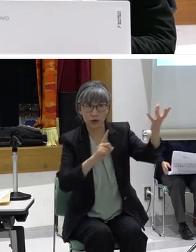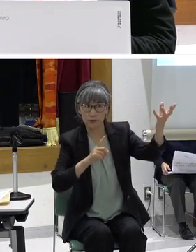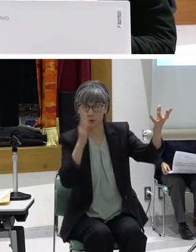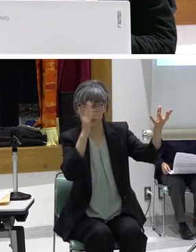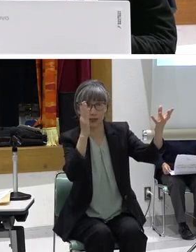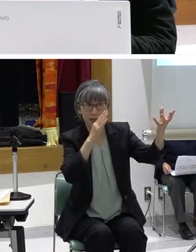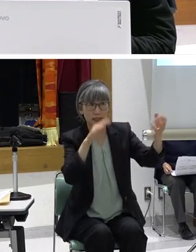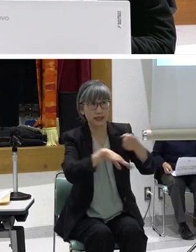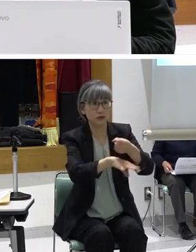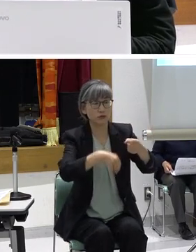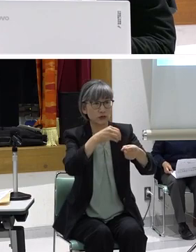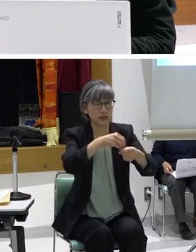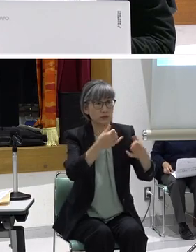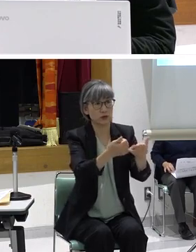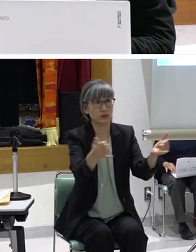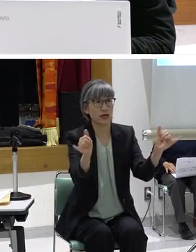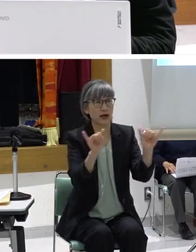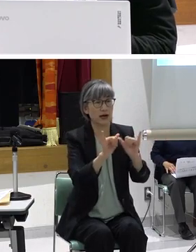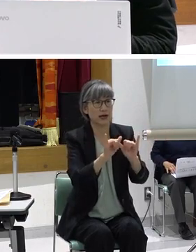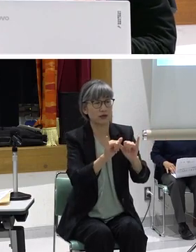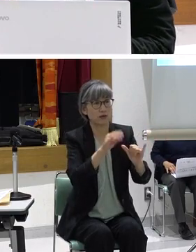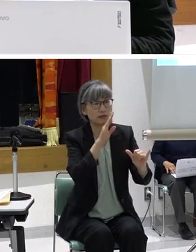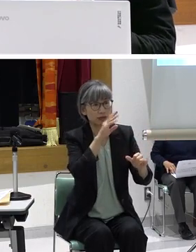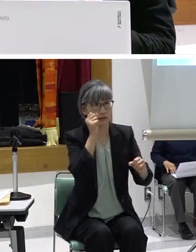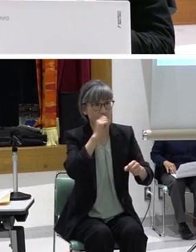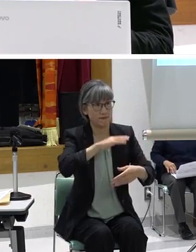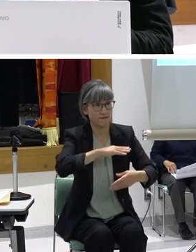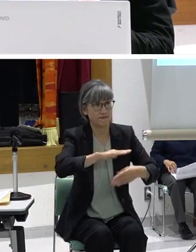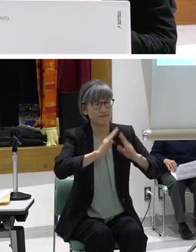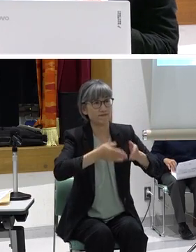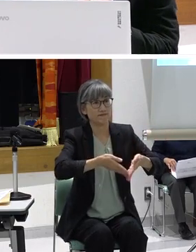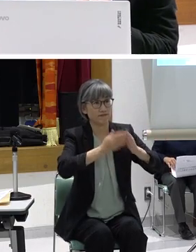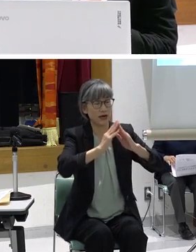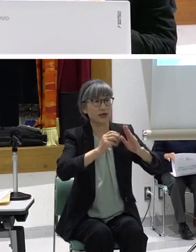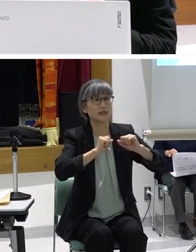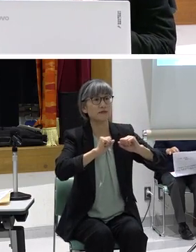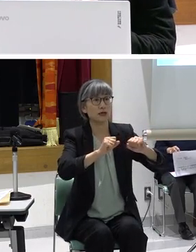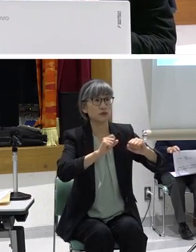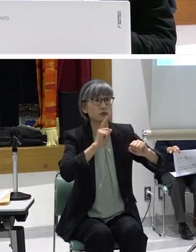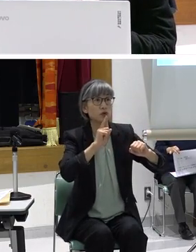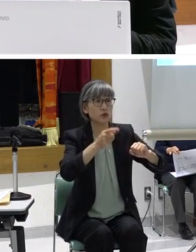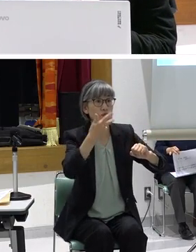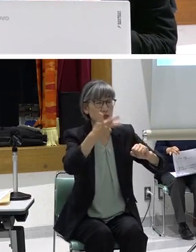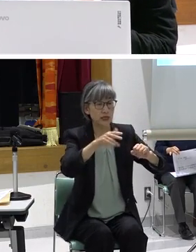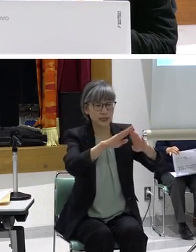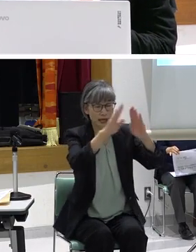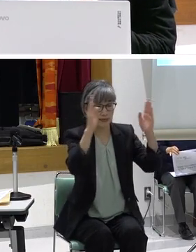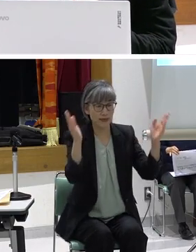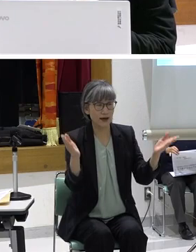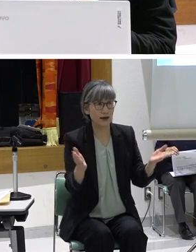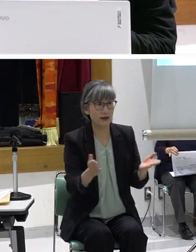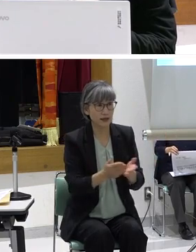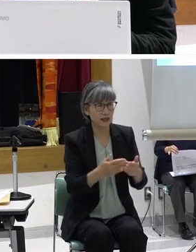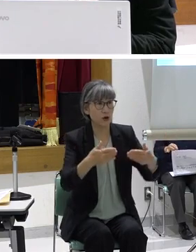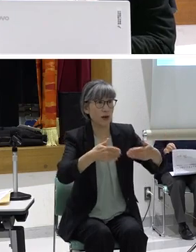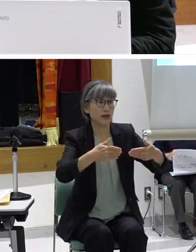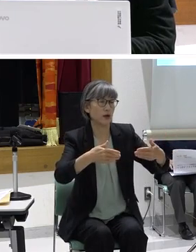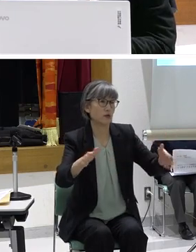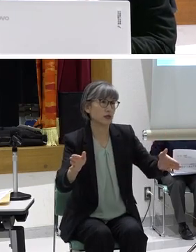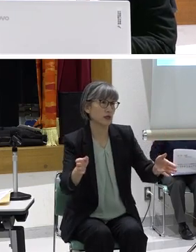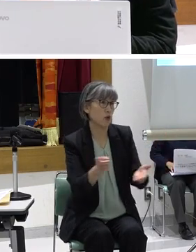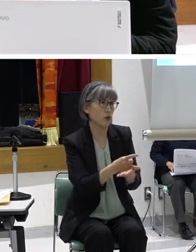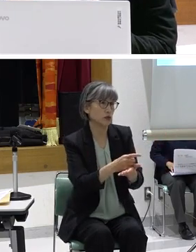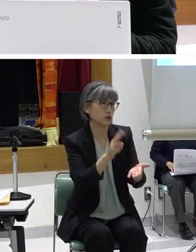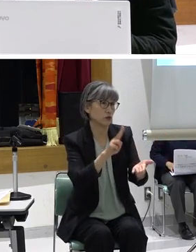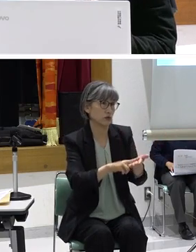を実現します。この市全体のバリアフリーの方針を定めた、これが大事なんですよね。